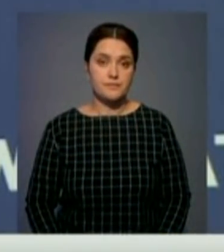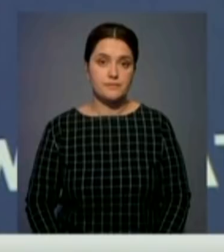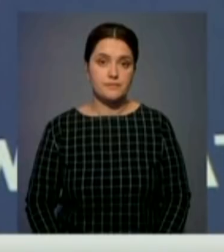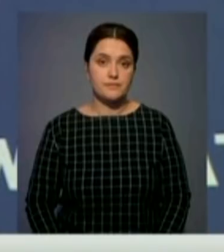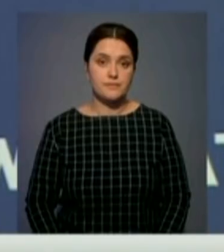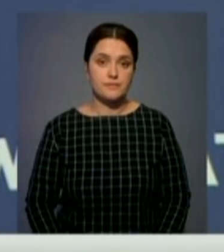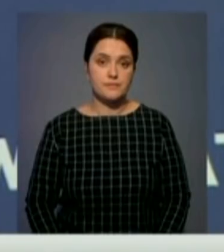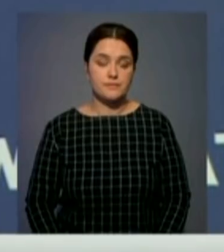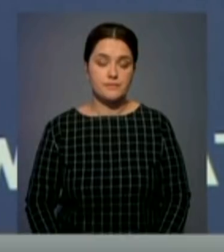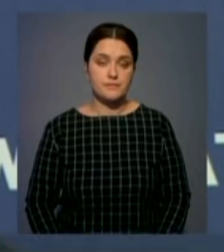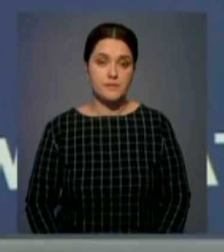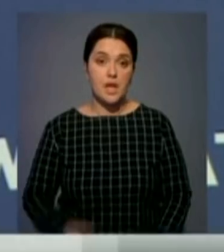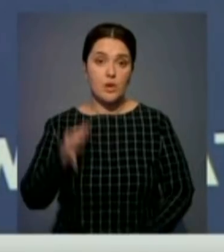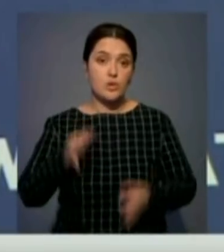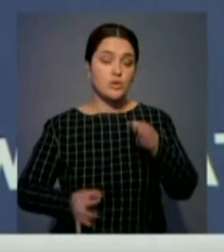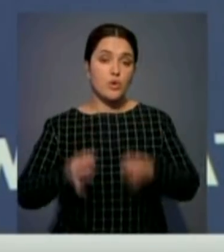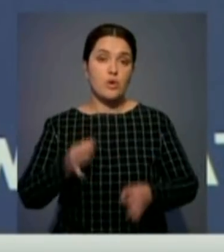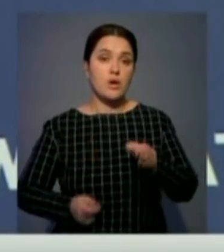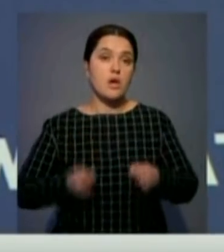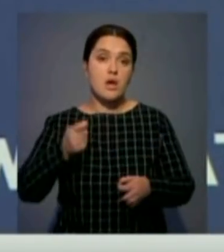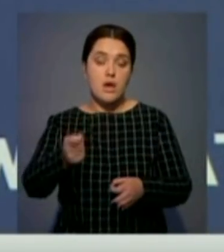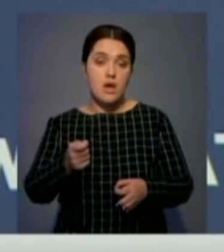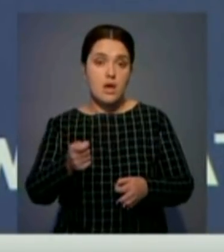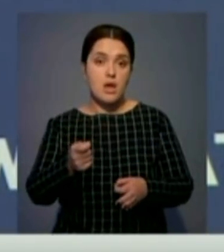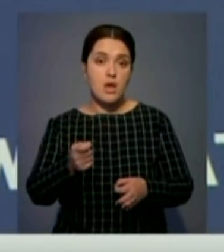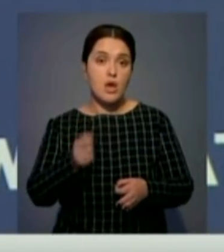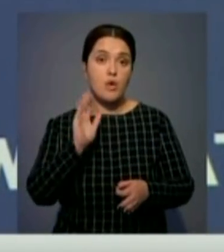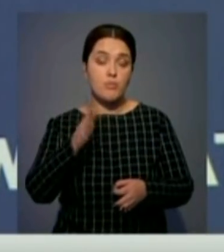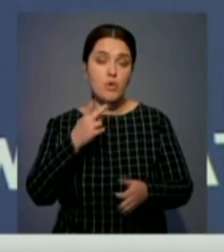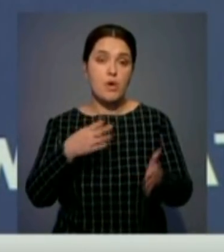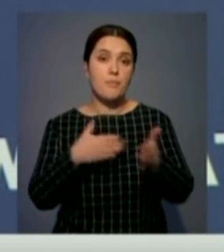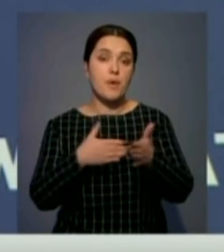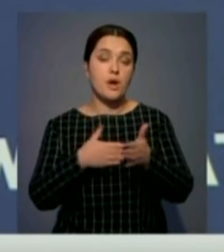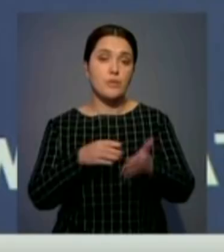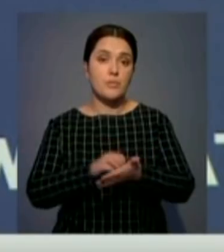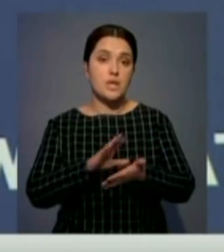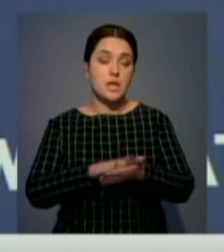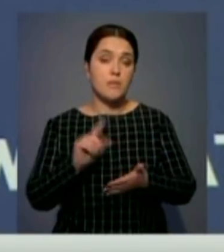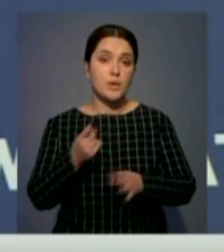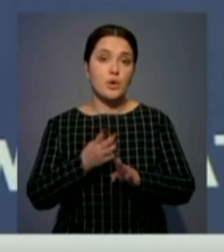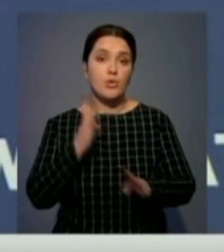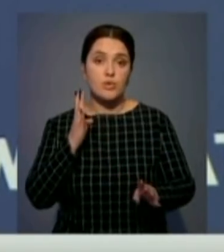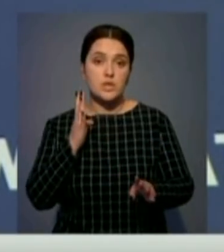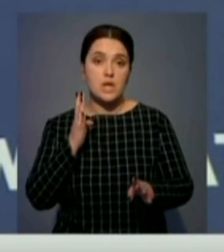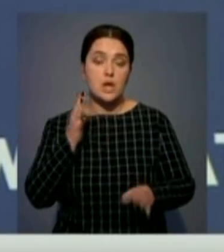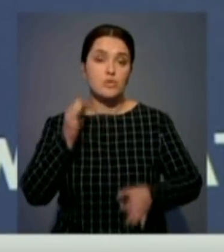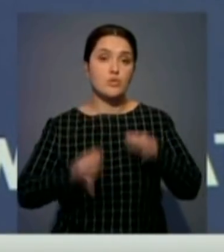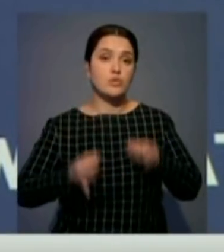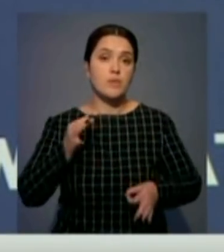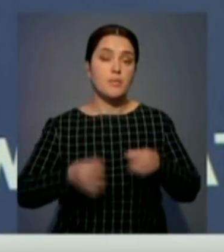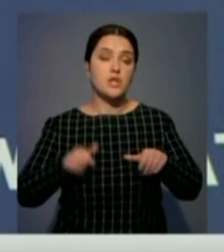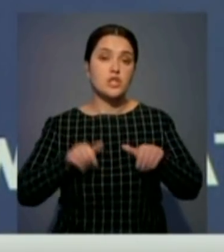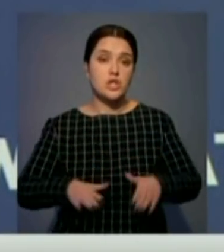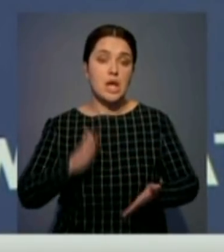Для возбуждения уголовного дела будут обязательны не только пороговые показатели, но и в первую очередь судебное решение о